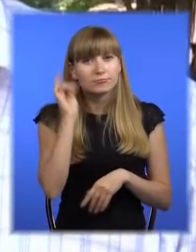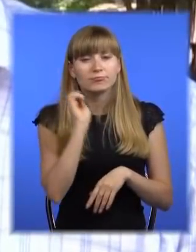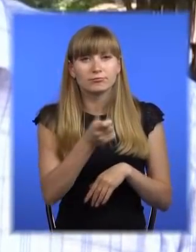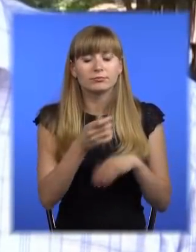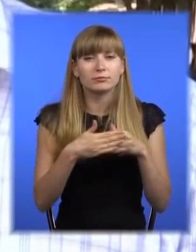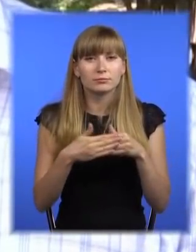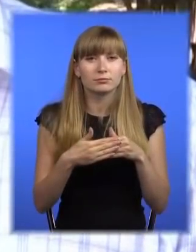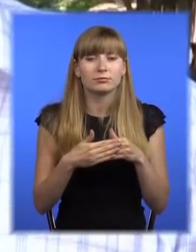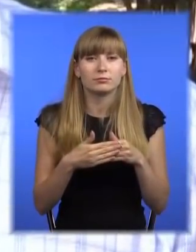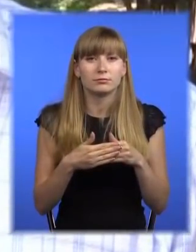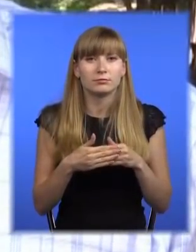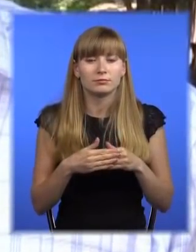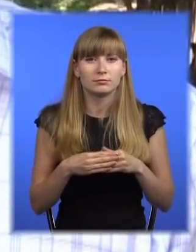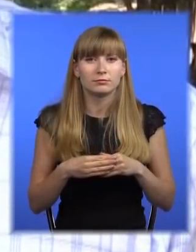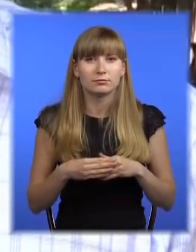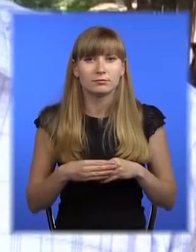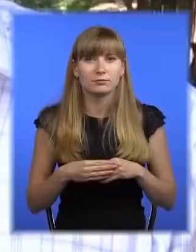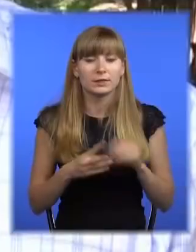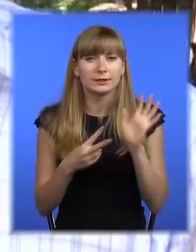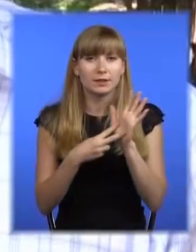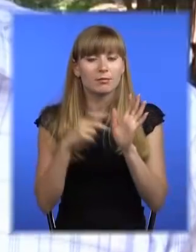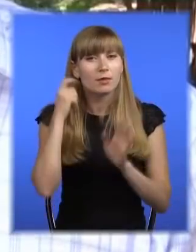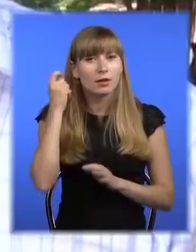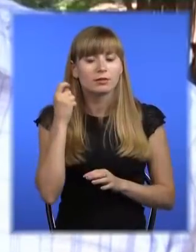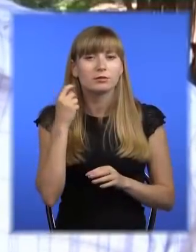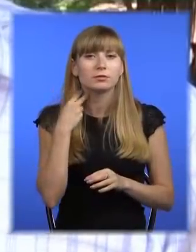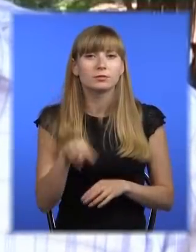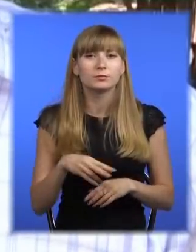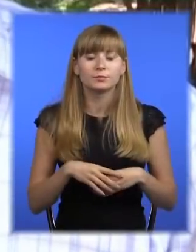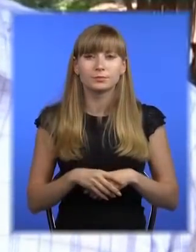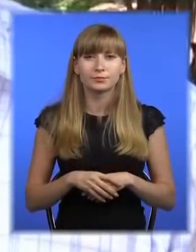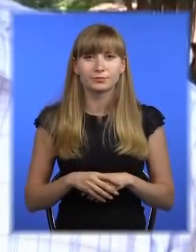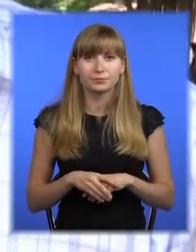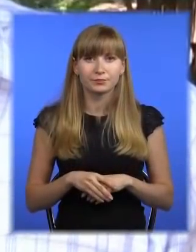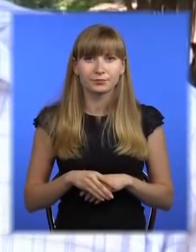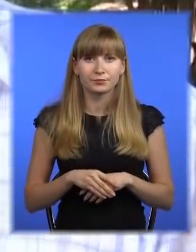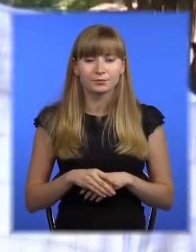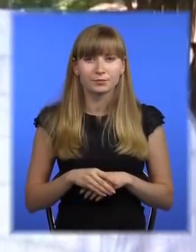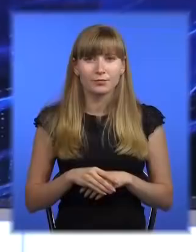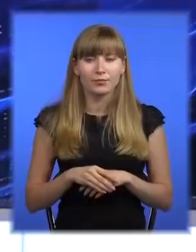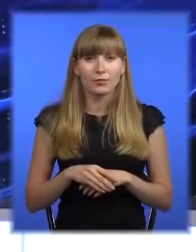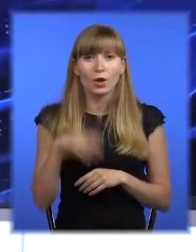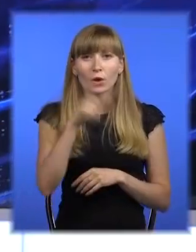Правопорушнику загрожує за вчинення вказаного злочину покарання до 7 років позбавлення волі.